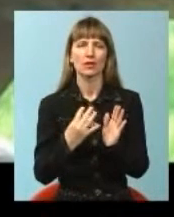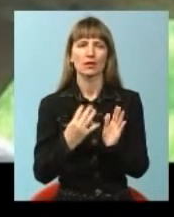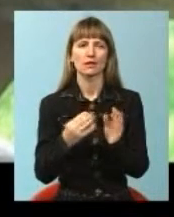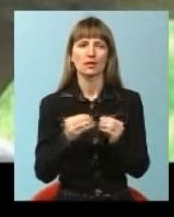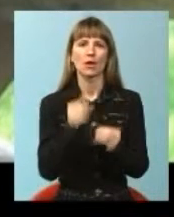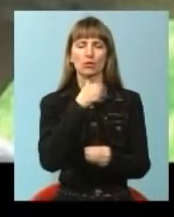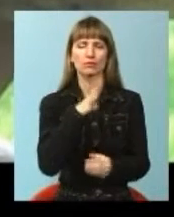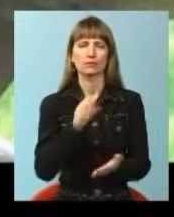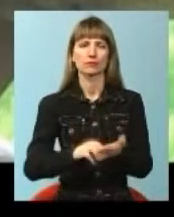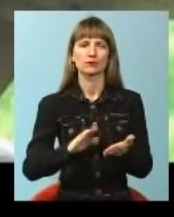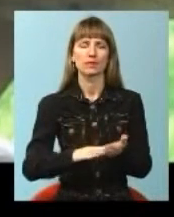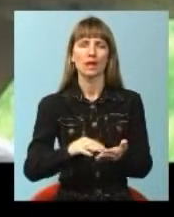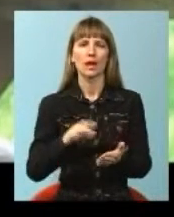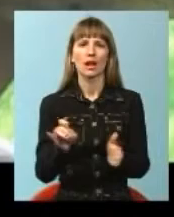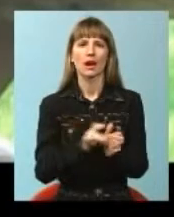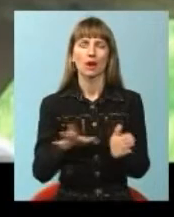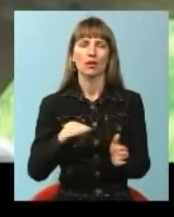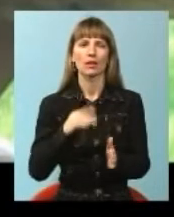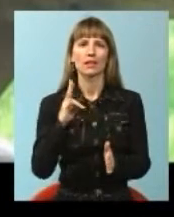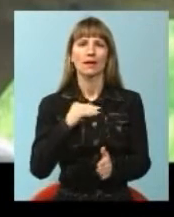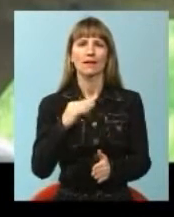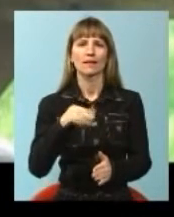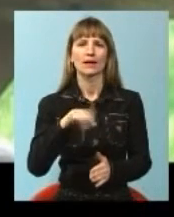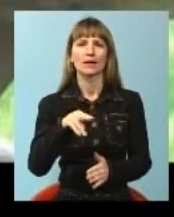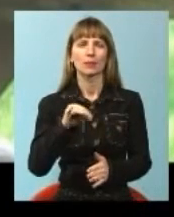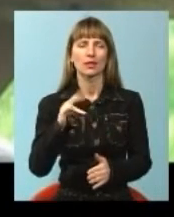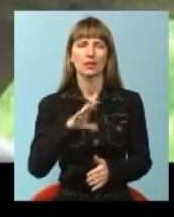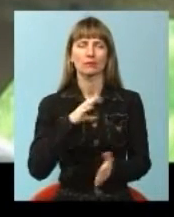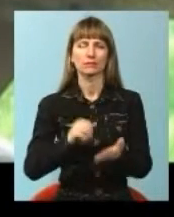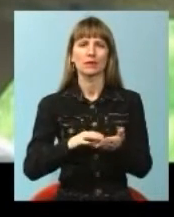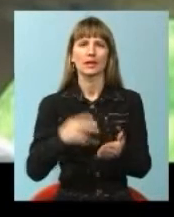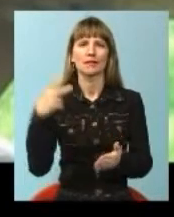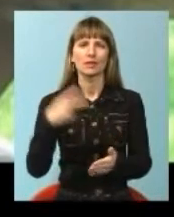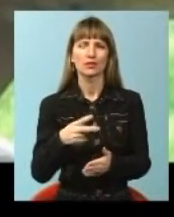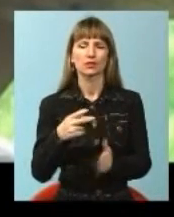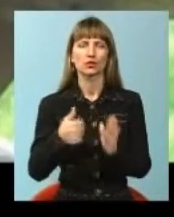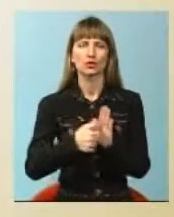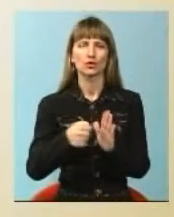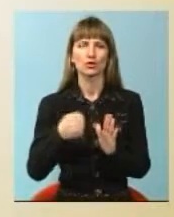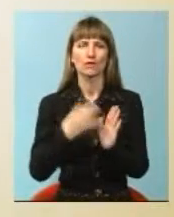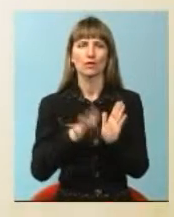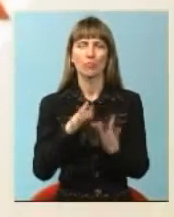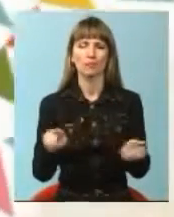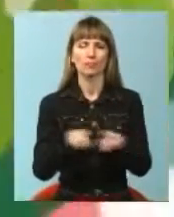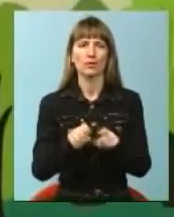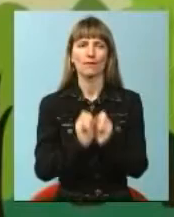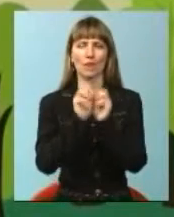занесений рекорд. На Філіппінах було влаштовано одночасно 2865 подібних фонтанів.